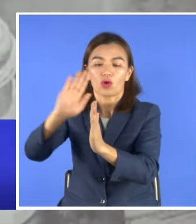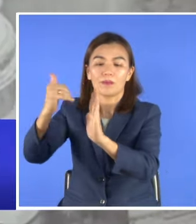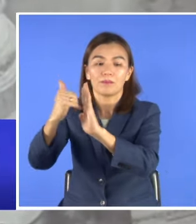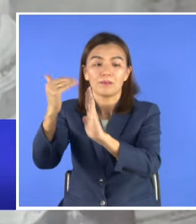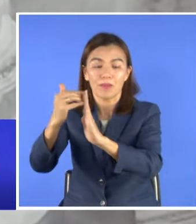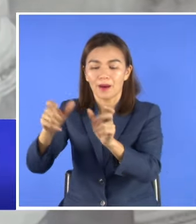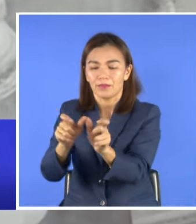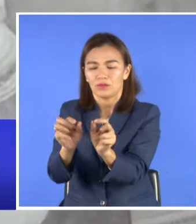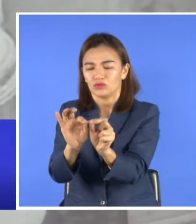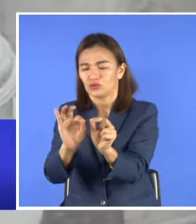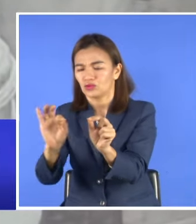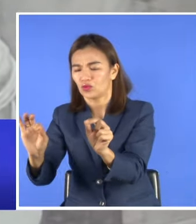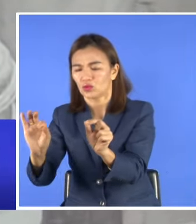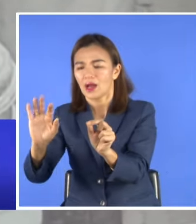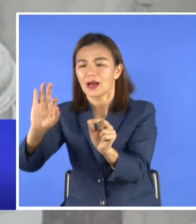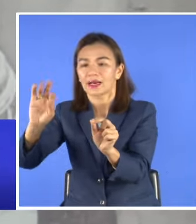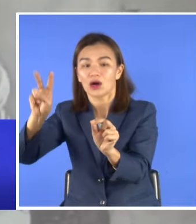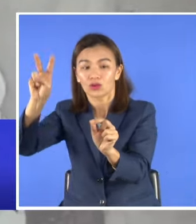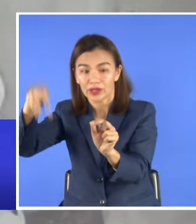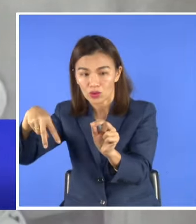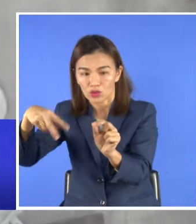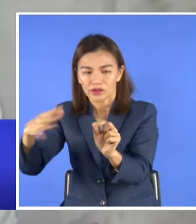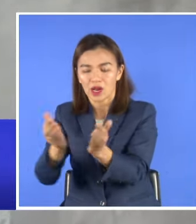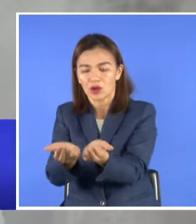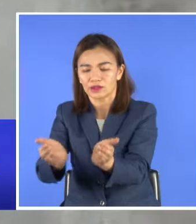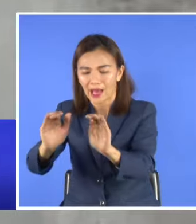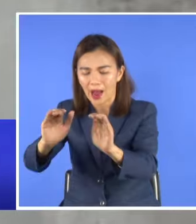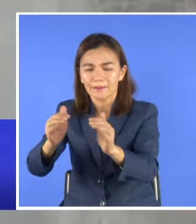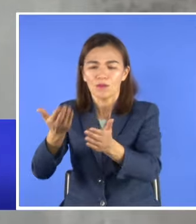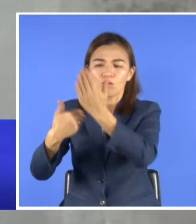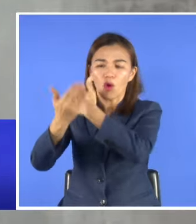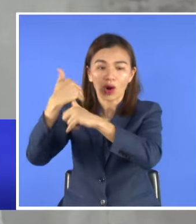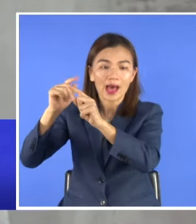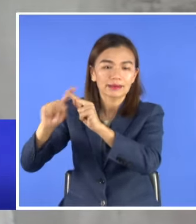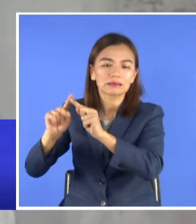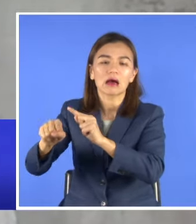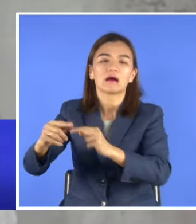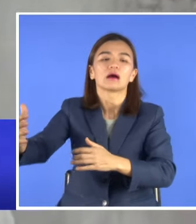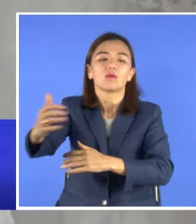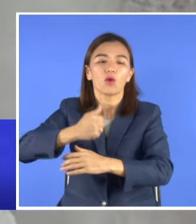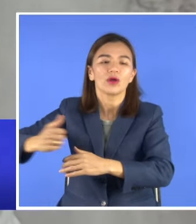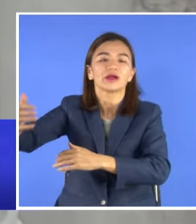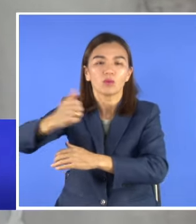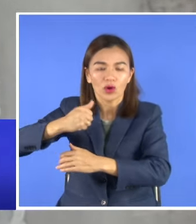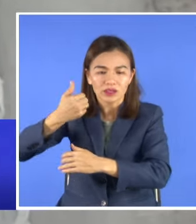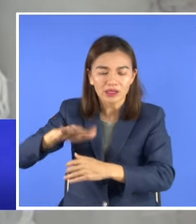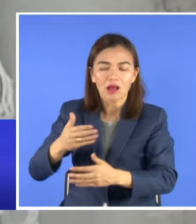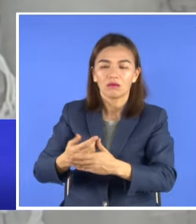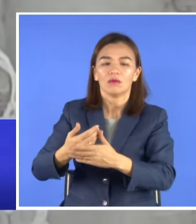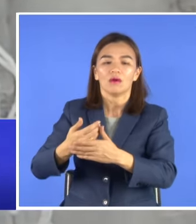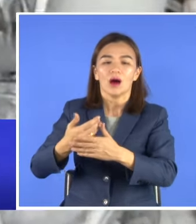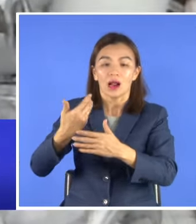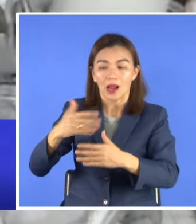9นิ้วไปนะและก็เครื่องสังฆโลกจำนวนหนึ่งนะครับเนี่ยนายบุญเชิดก็ติดมือไปด้วยแล้วก็ออกจากวัดไปแล้วก็กลับ